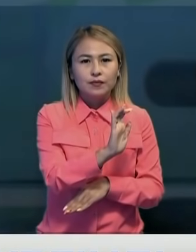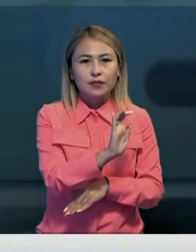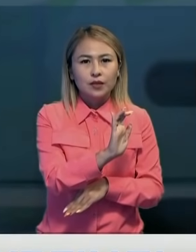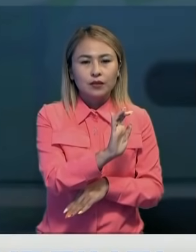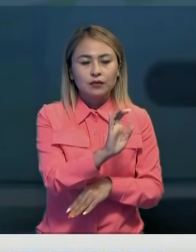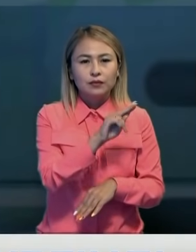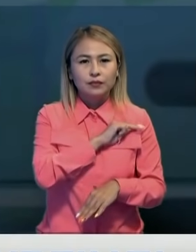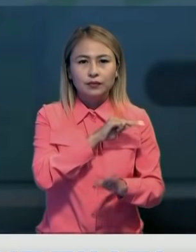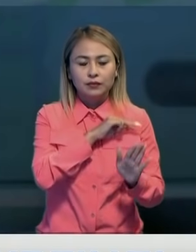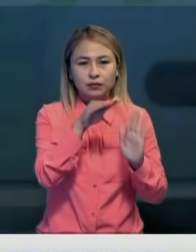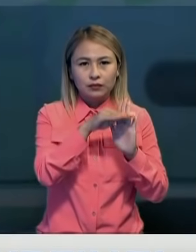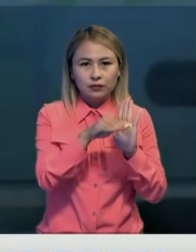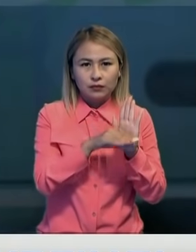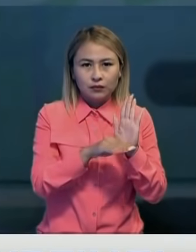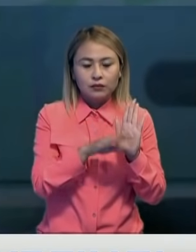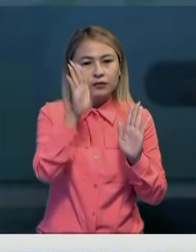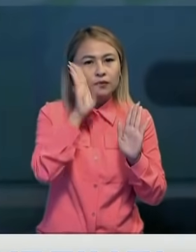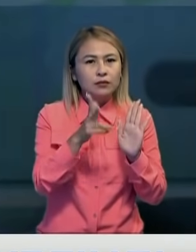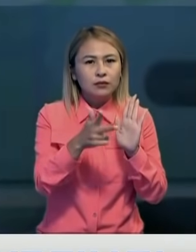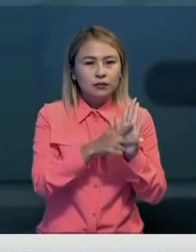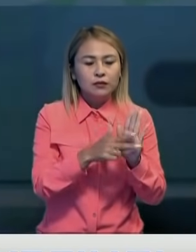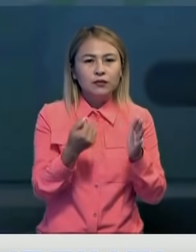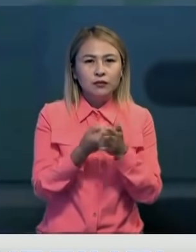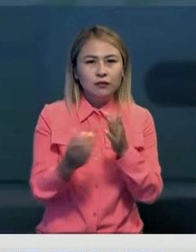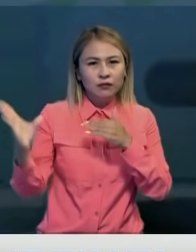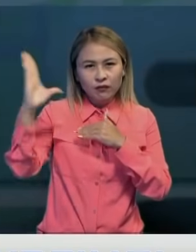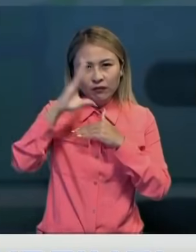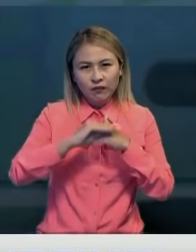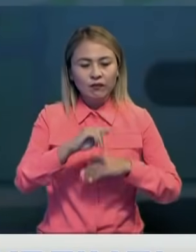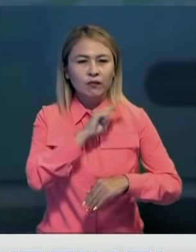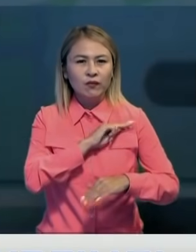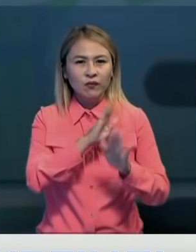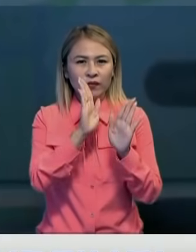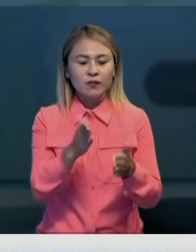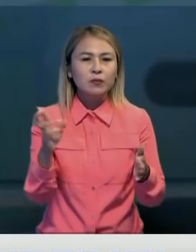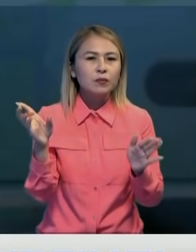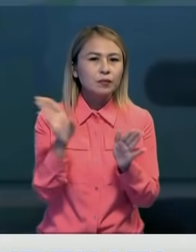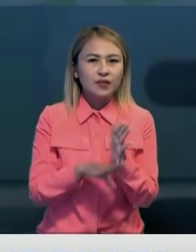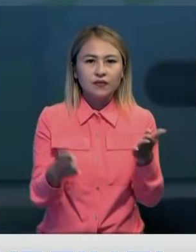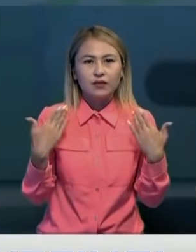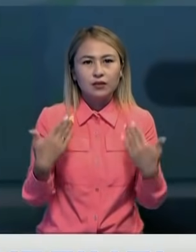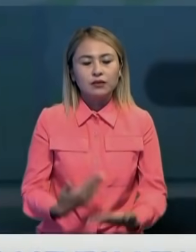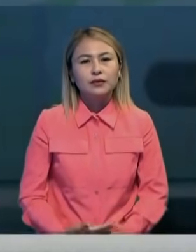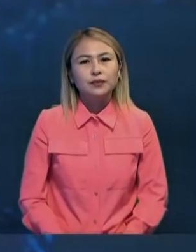бойынша таңғы 8-ден бастап кешкі 8-ге шейін жұмыс істейді, демалыссыз.